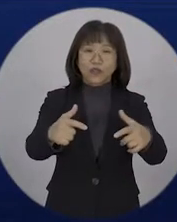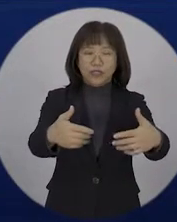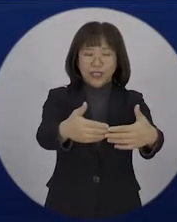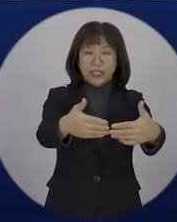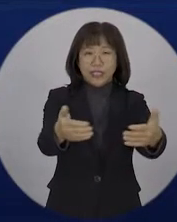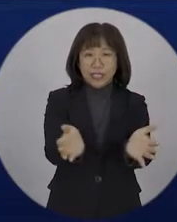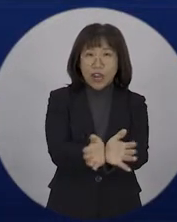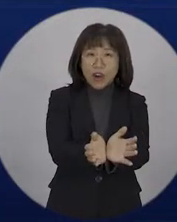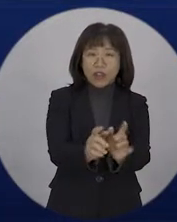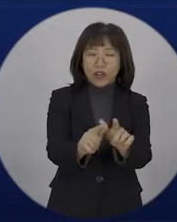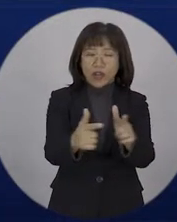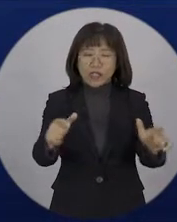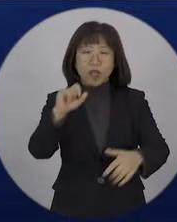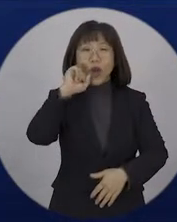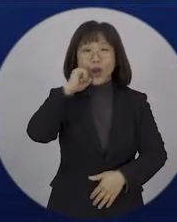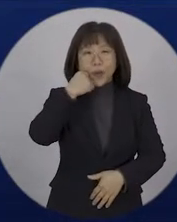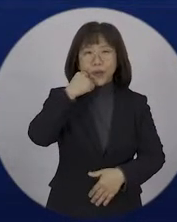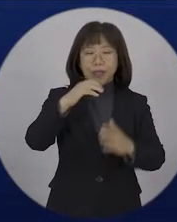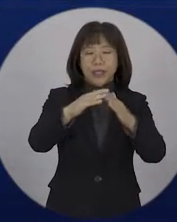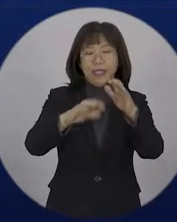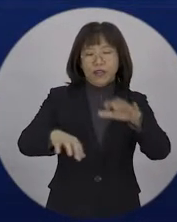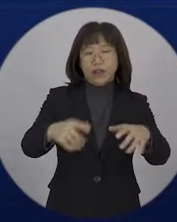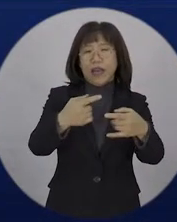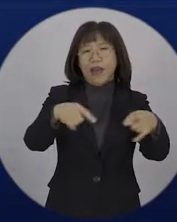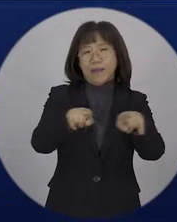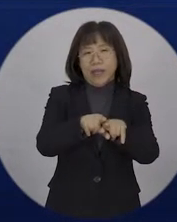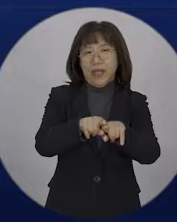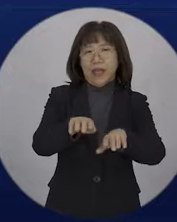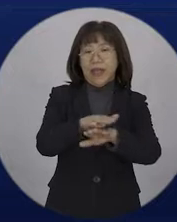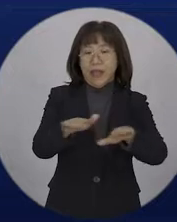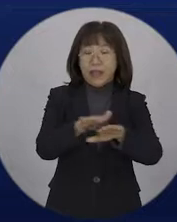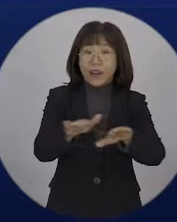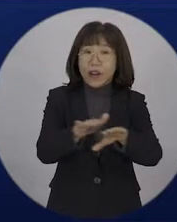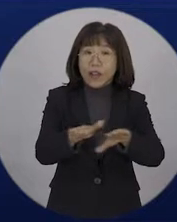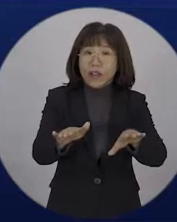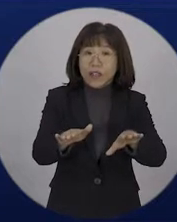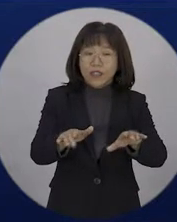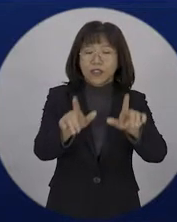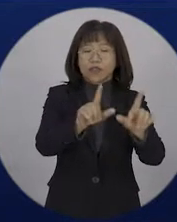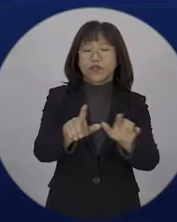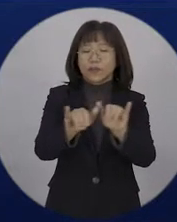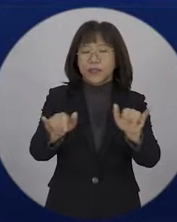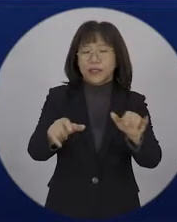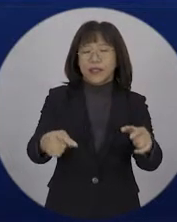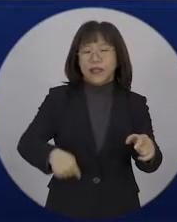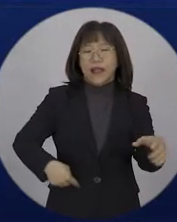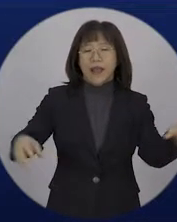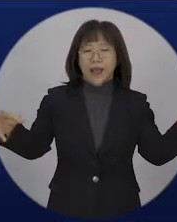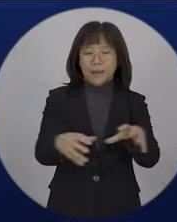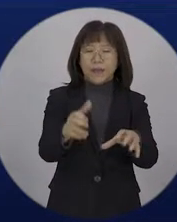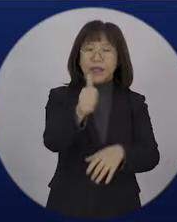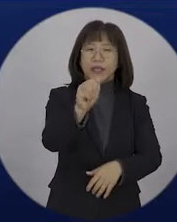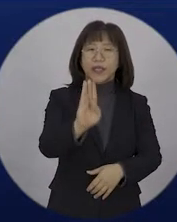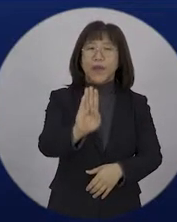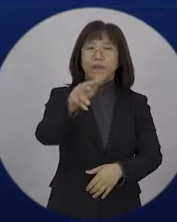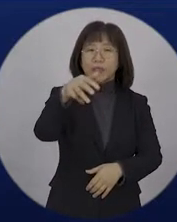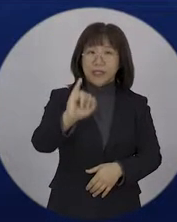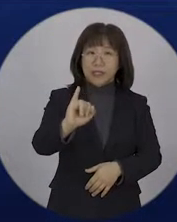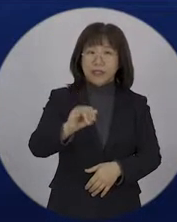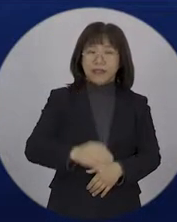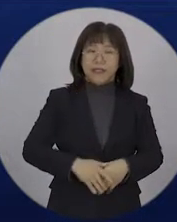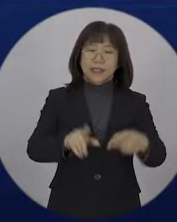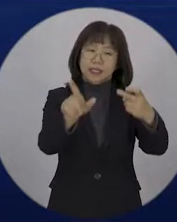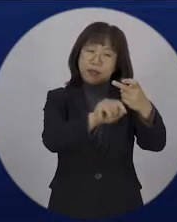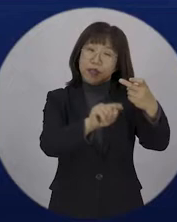강서구는 지역사회의 문제를 이웃과 함께 나누고 풀어가는 다양한 시간을 마련해 구민들과 협치를 하고 있는데요.